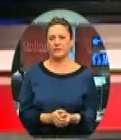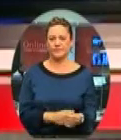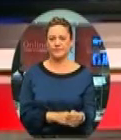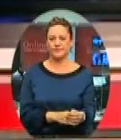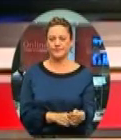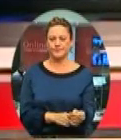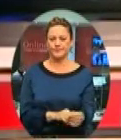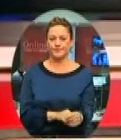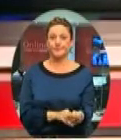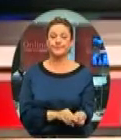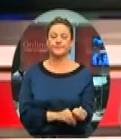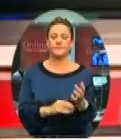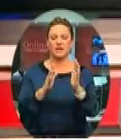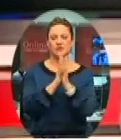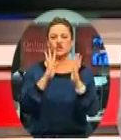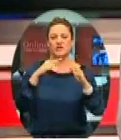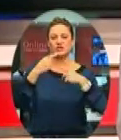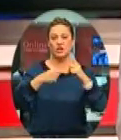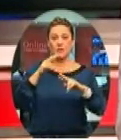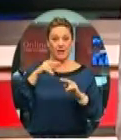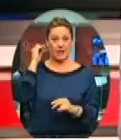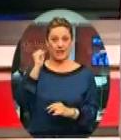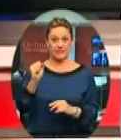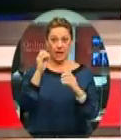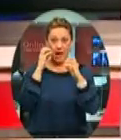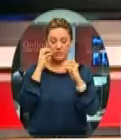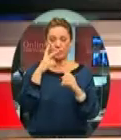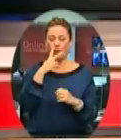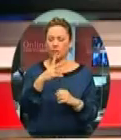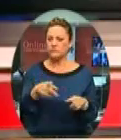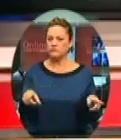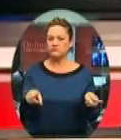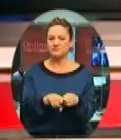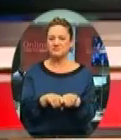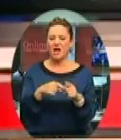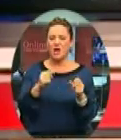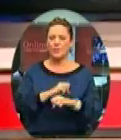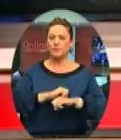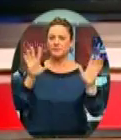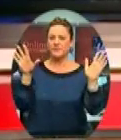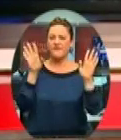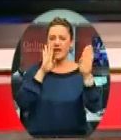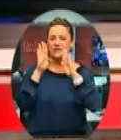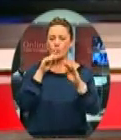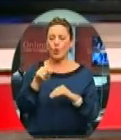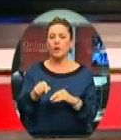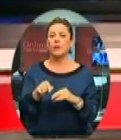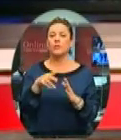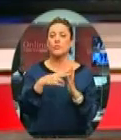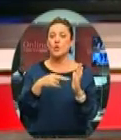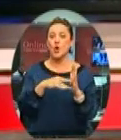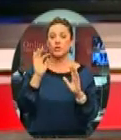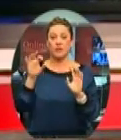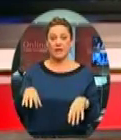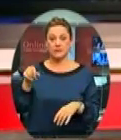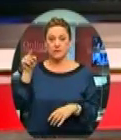19 שנים אחרי רצח רבין ונראה כי לא למדנו כלום היום התפרסמו ברשת הפייסבוק תמונות של נשיא המדינה ראובן ריבלין והשרים